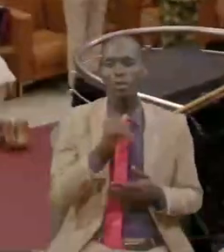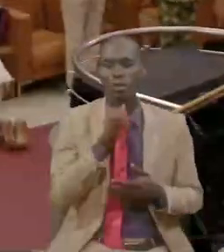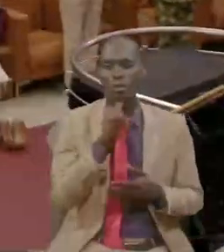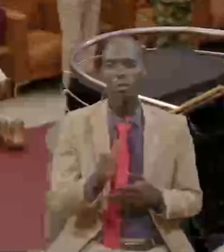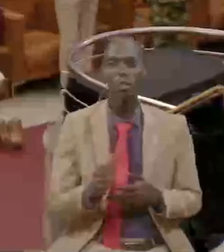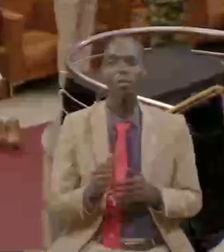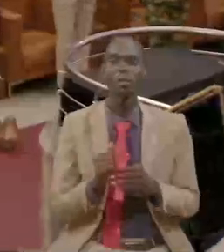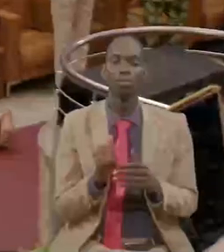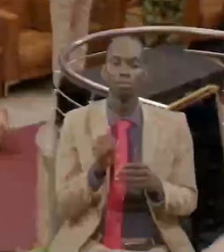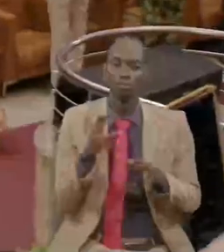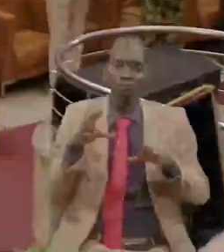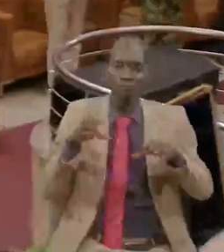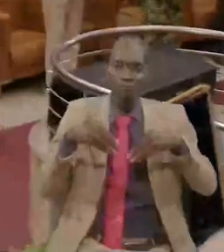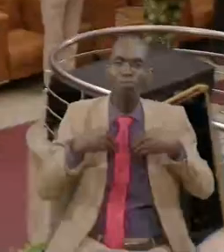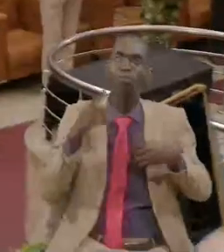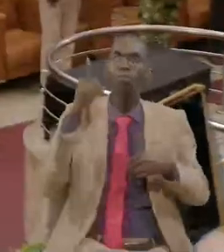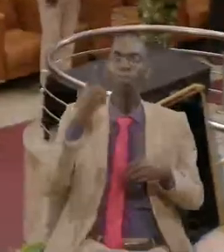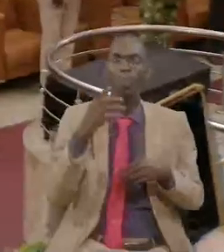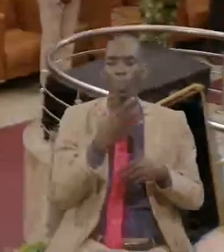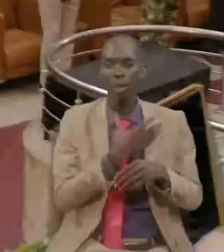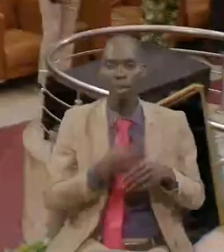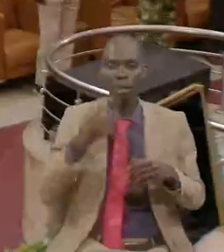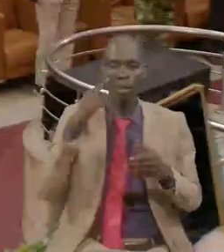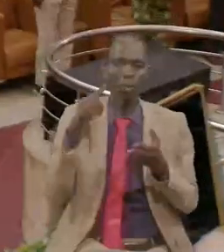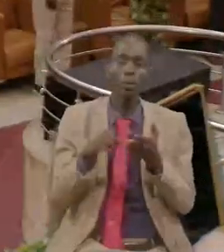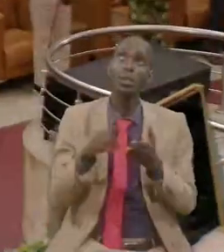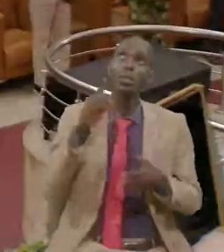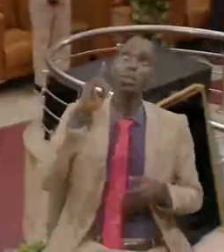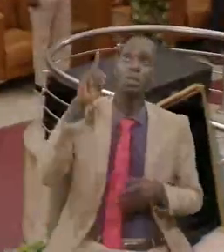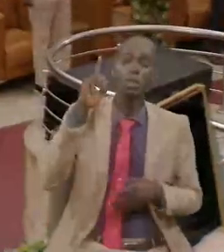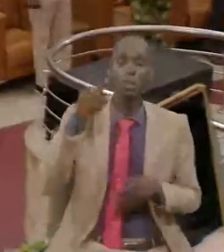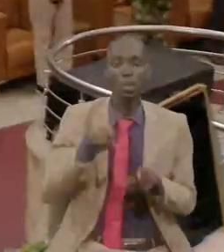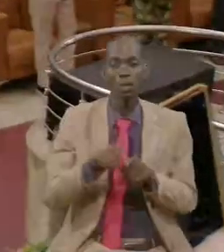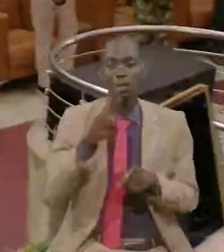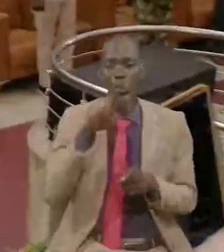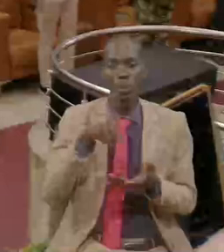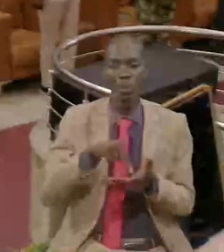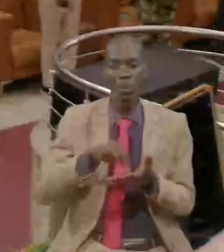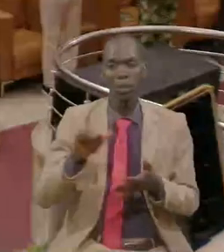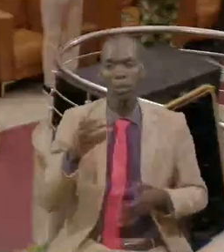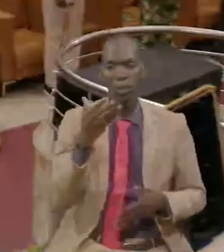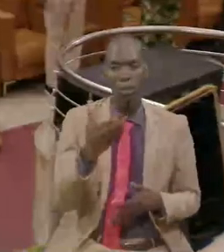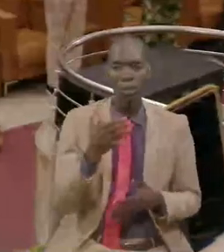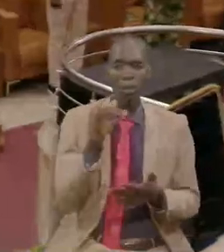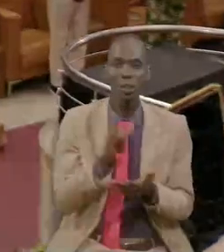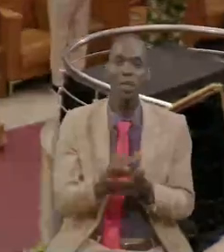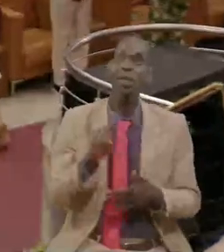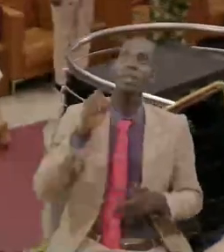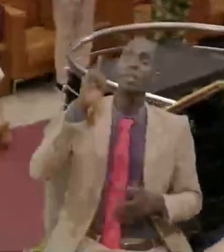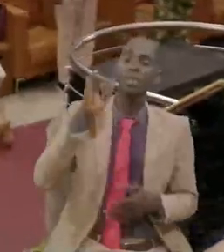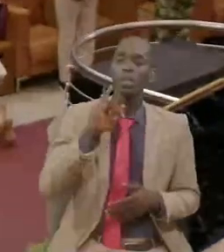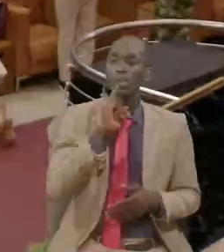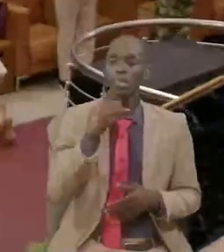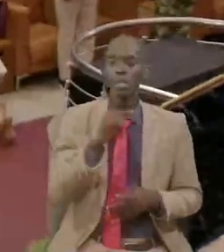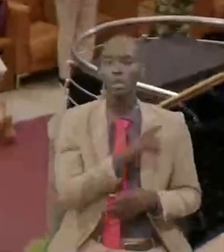ne pas le reconnaître maintenant? Comme vous tenez là-bas, comme vous priez là-bas, reconnaissez le Seigneur. Il est le Seigneur de